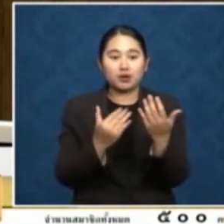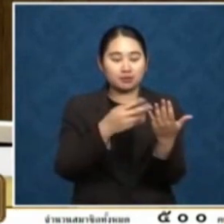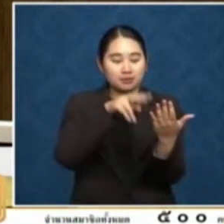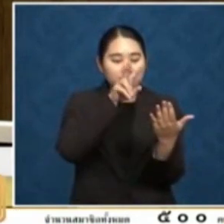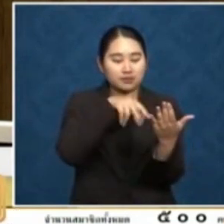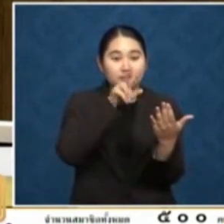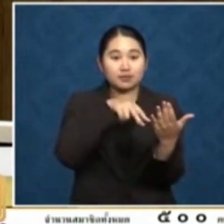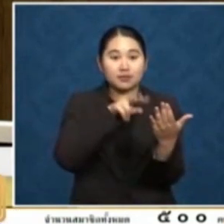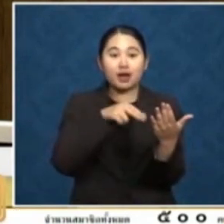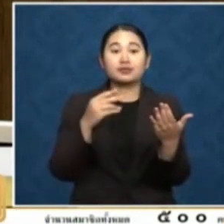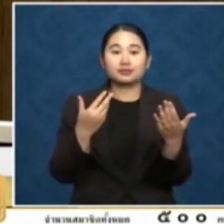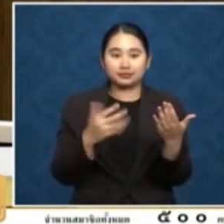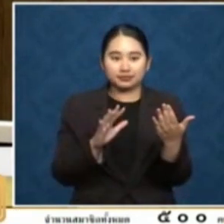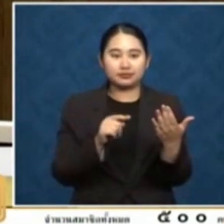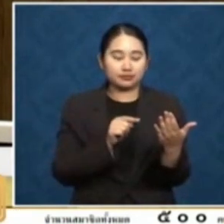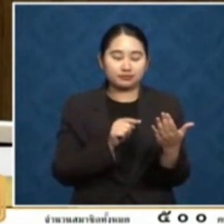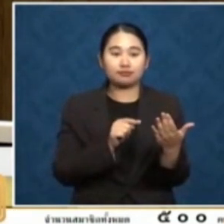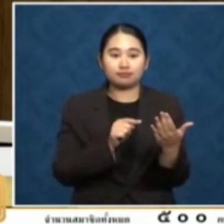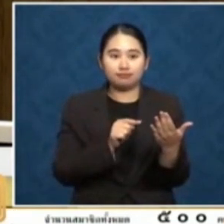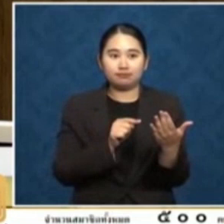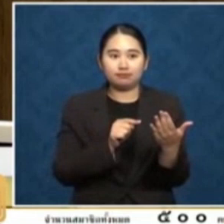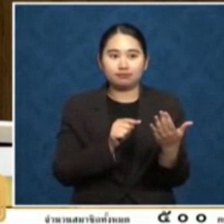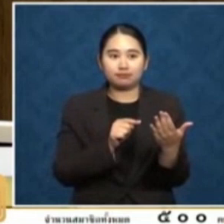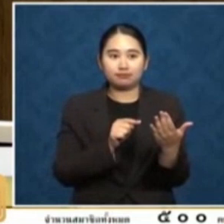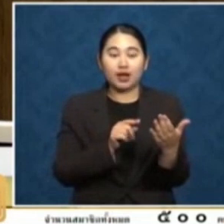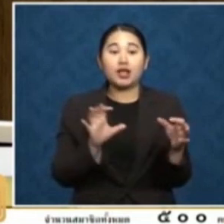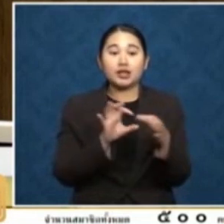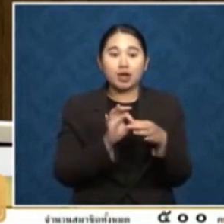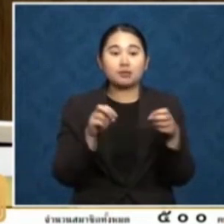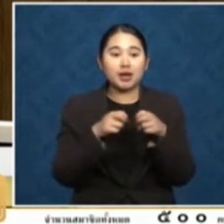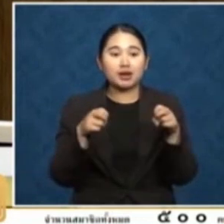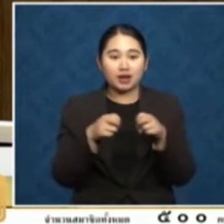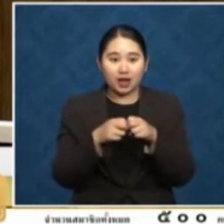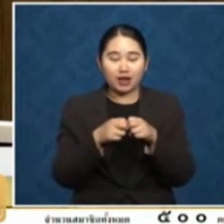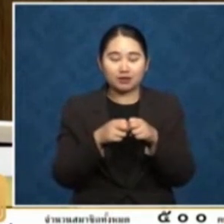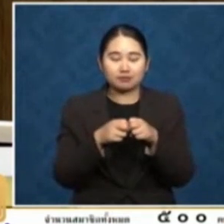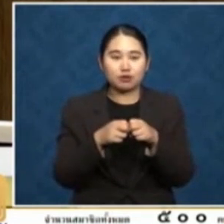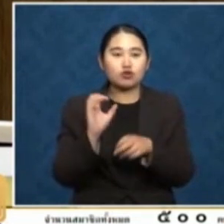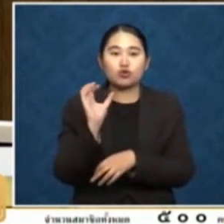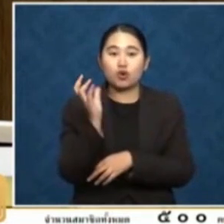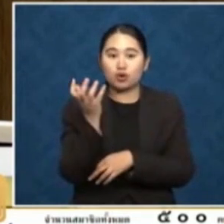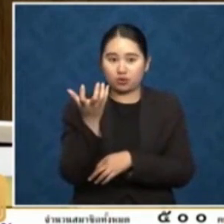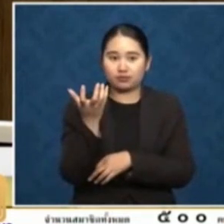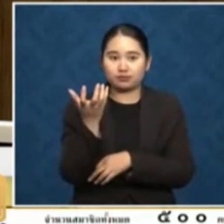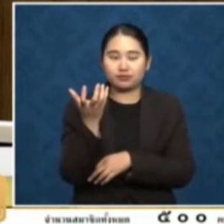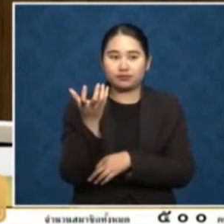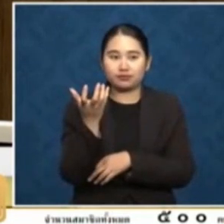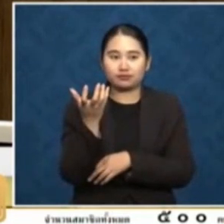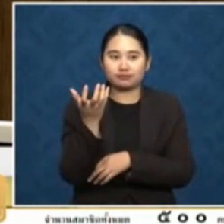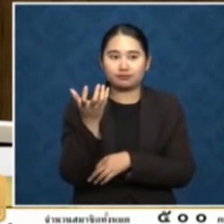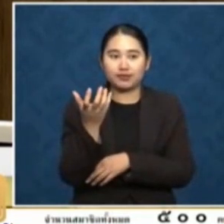วันนี้ท่านอ่าน Gender Gap Report ที่พูดถึงเรื่องช่องว่างระหว่างเพศทั่วโล